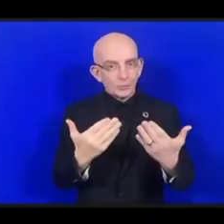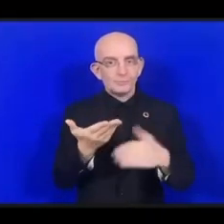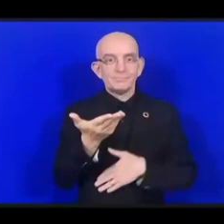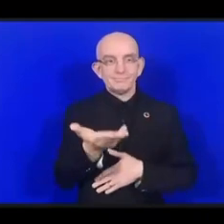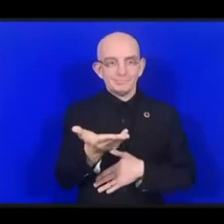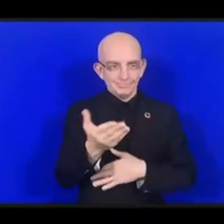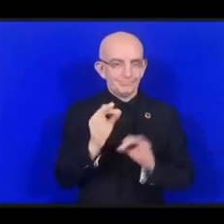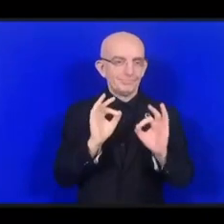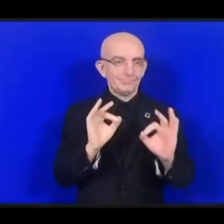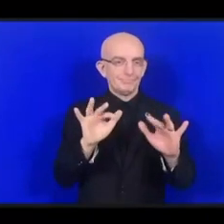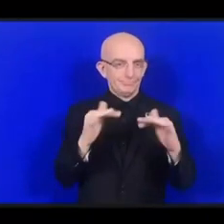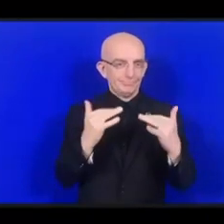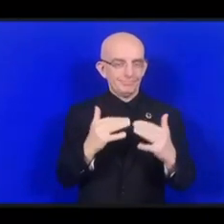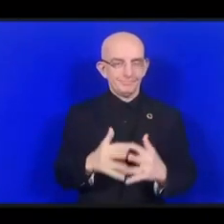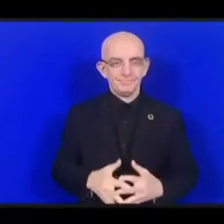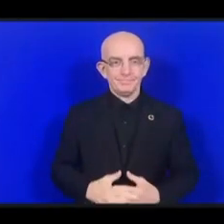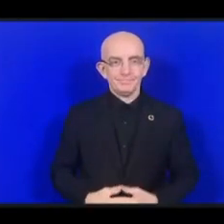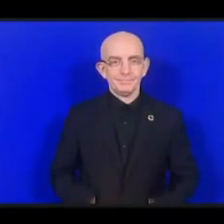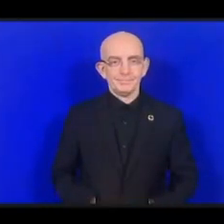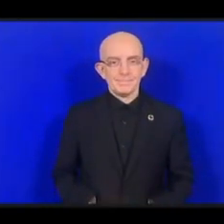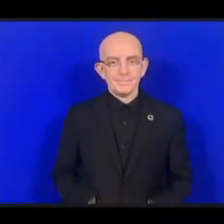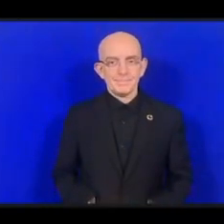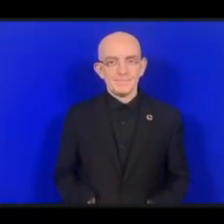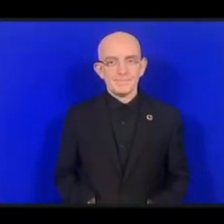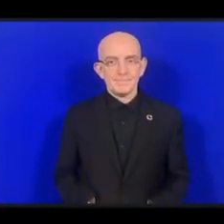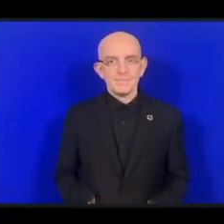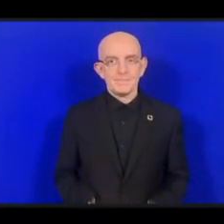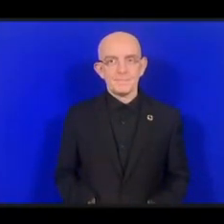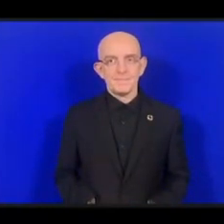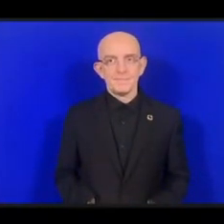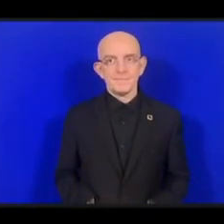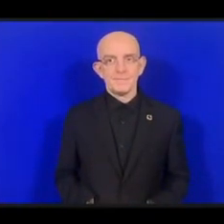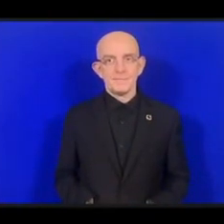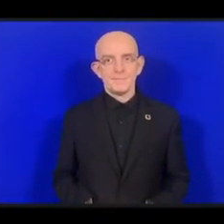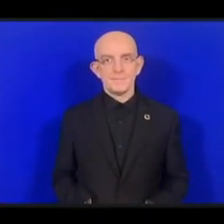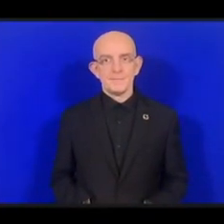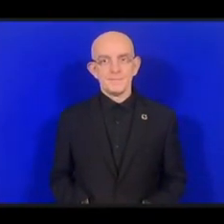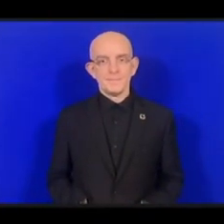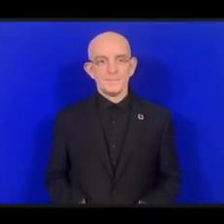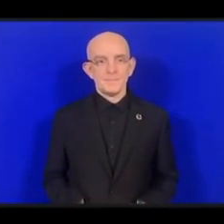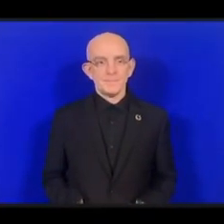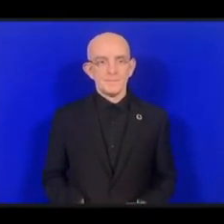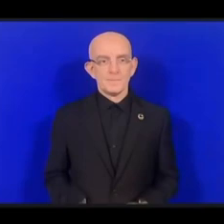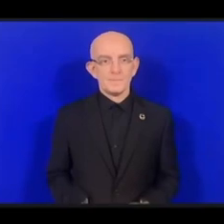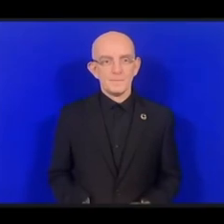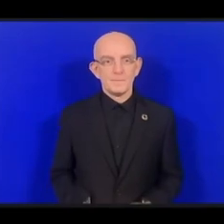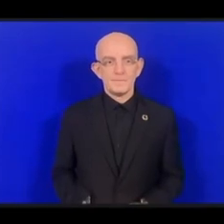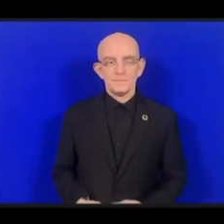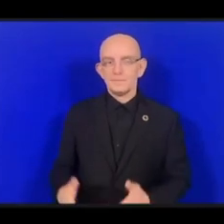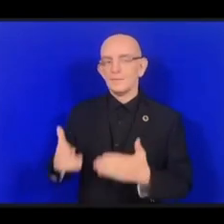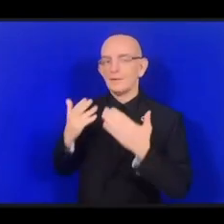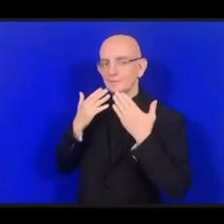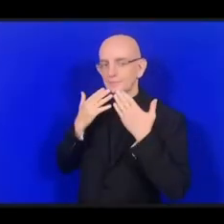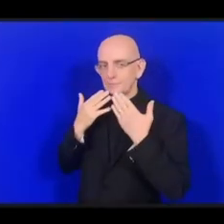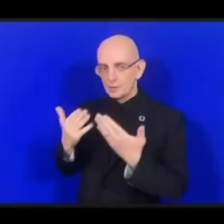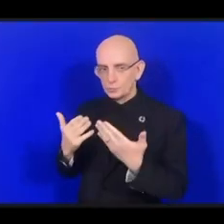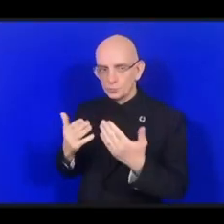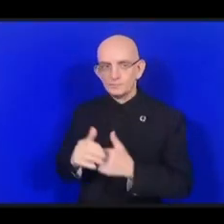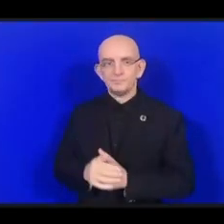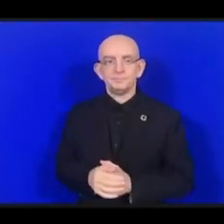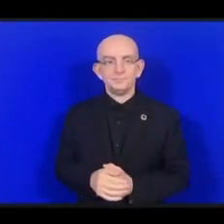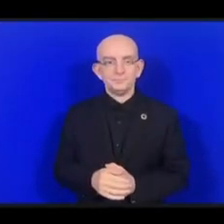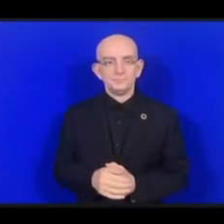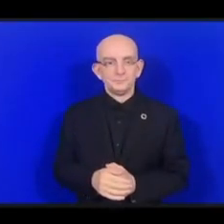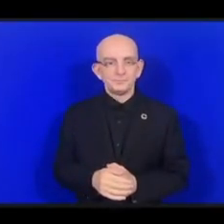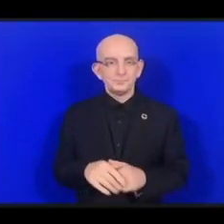معيه الاخرين شكرا جزيلا على حسن انتباهكم والان ادعو السيد مهاش كاسار نائب الرئيس